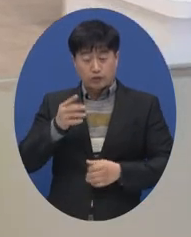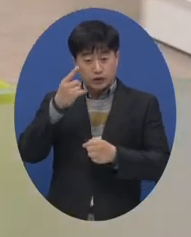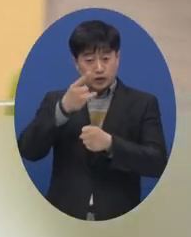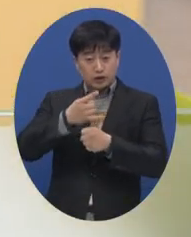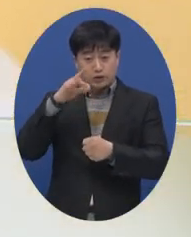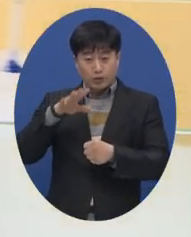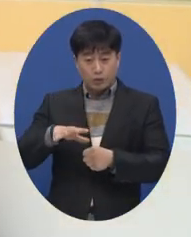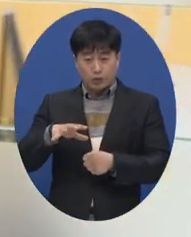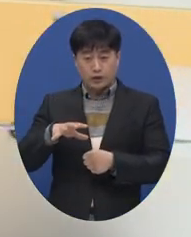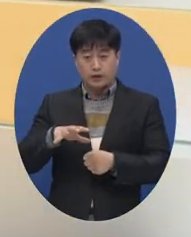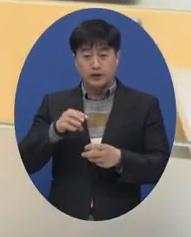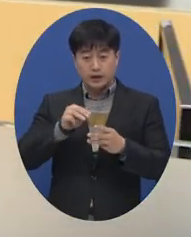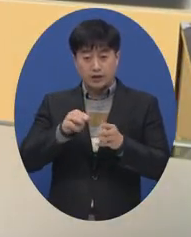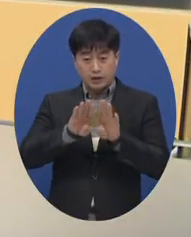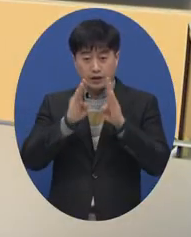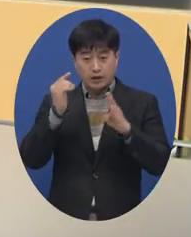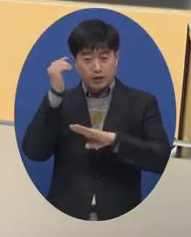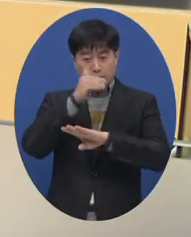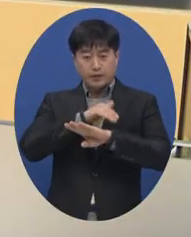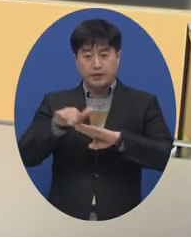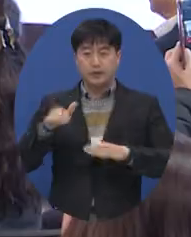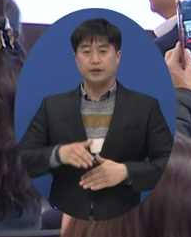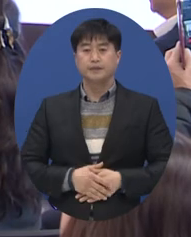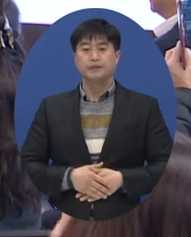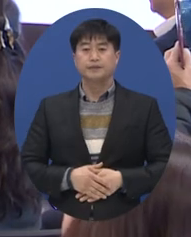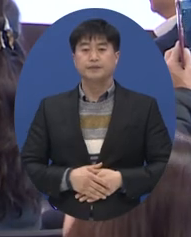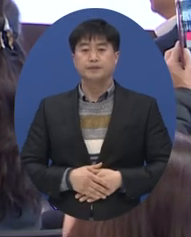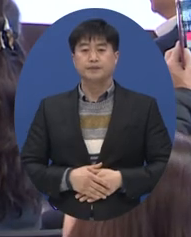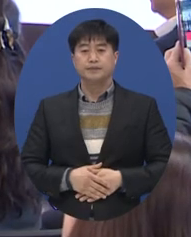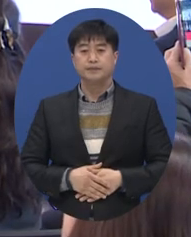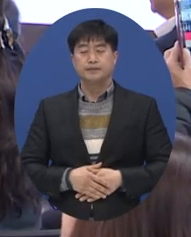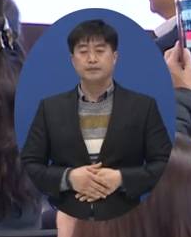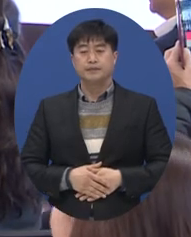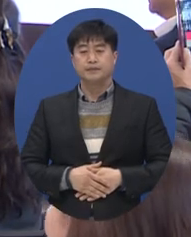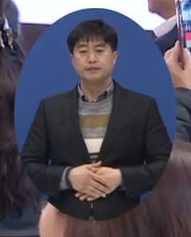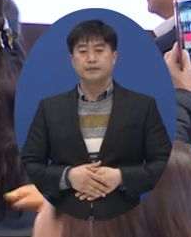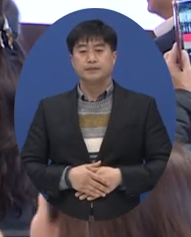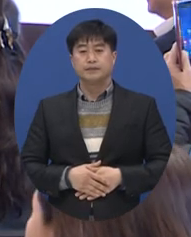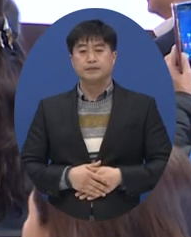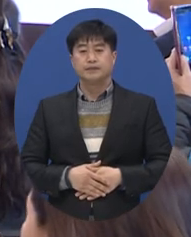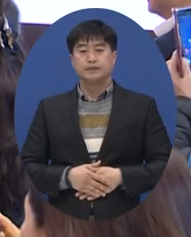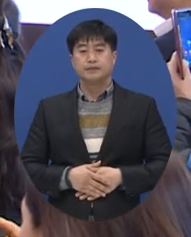시장상권진흥원 센터를 개설할 방침입니다. 경기지TV 김태희입니다.